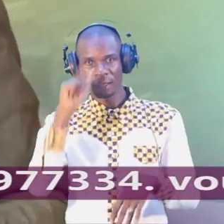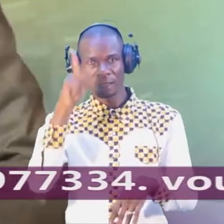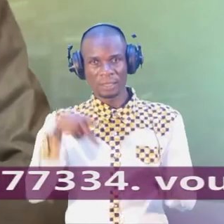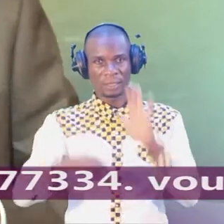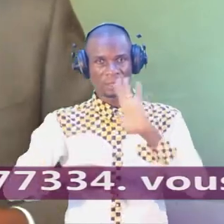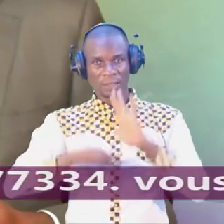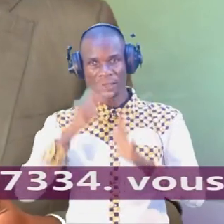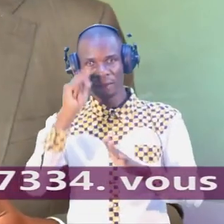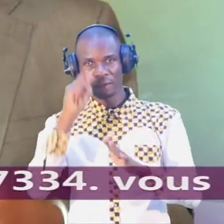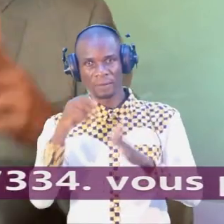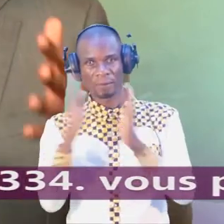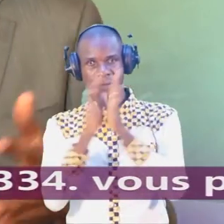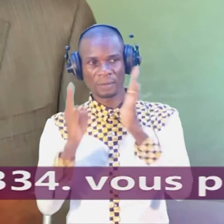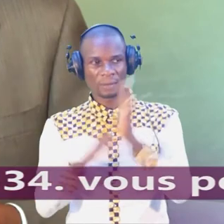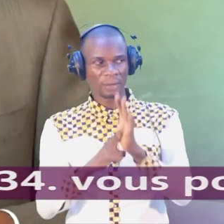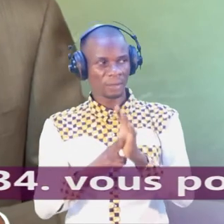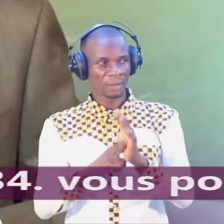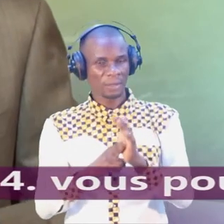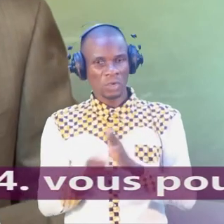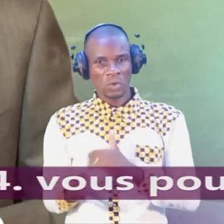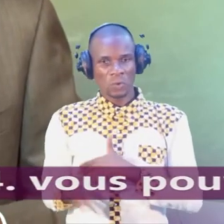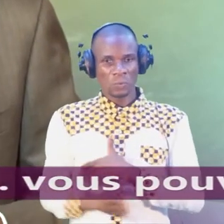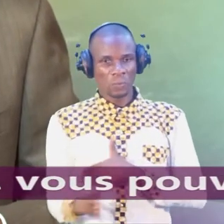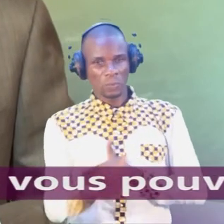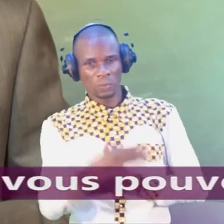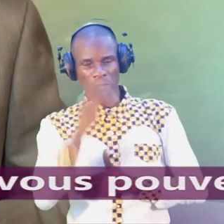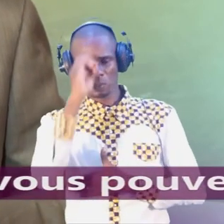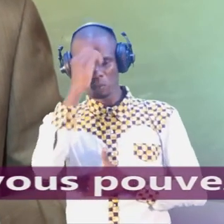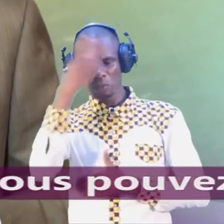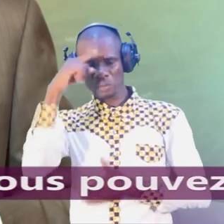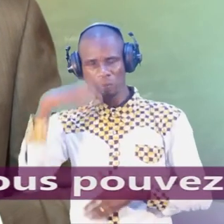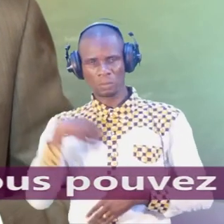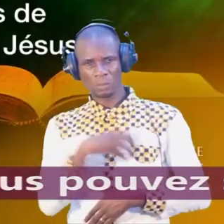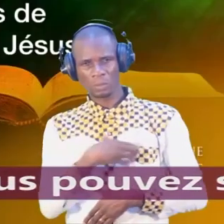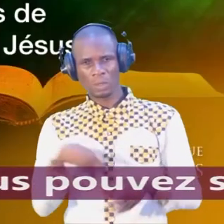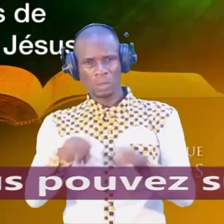wa masalio ya kanisa la Bwana katika Ufunuo 12 fungu la 17.